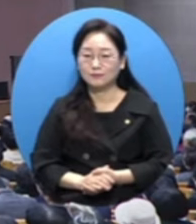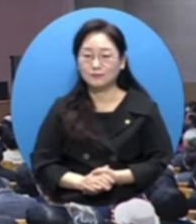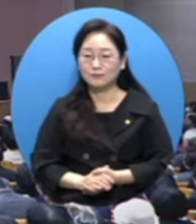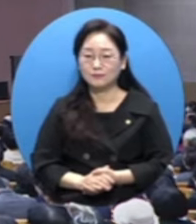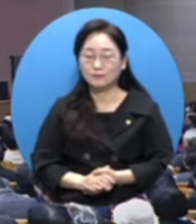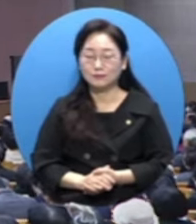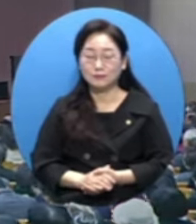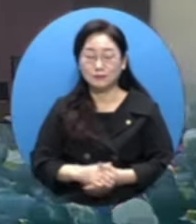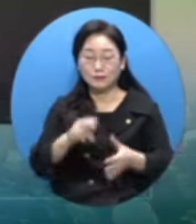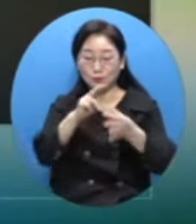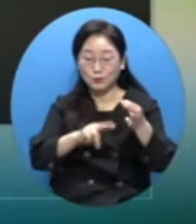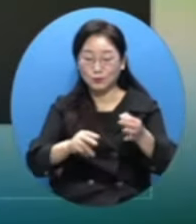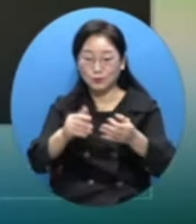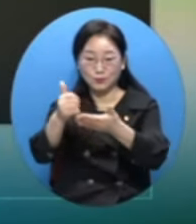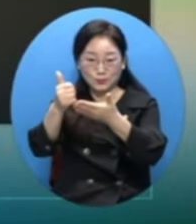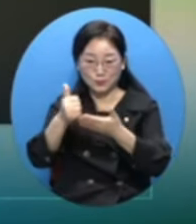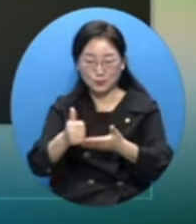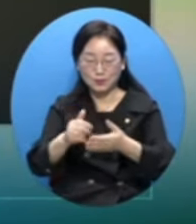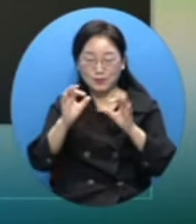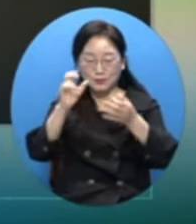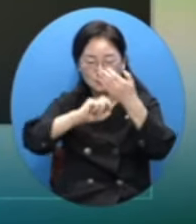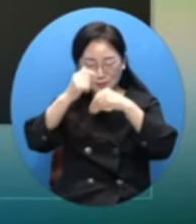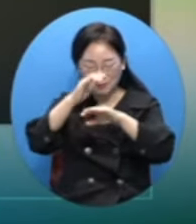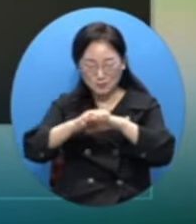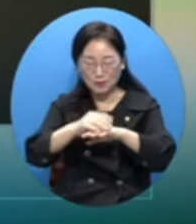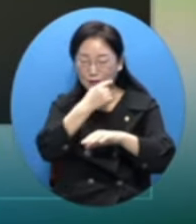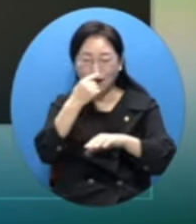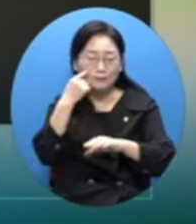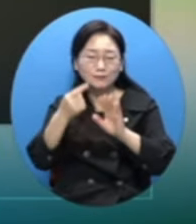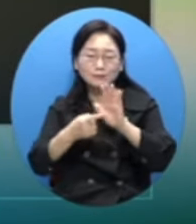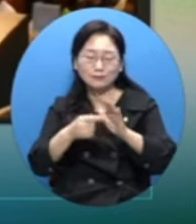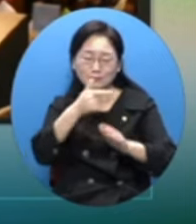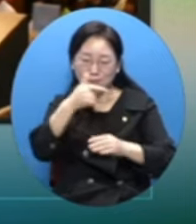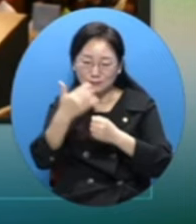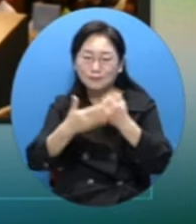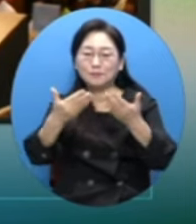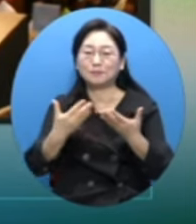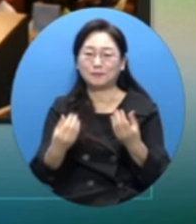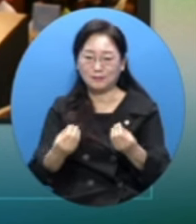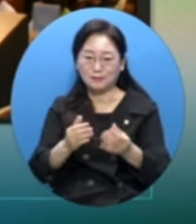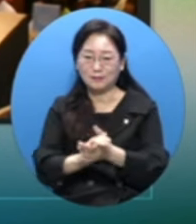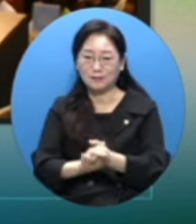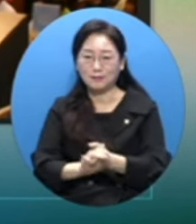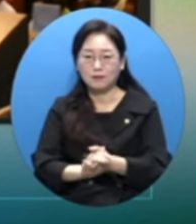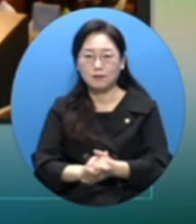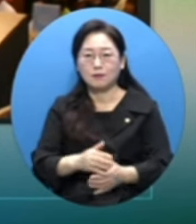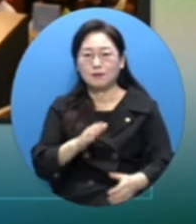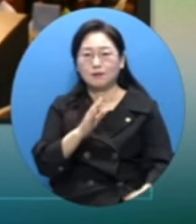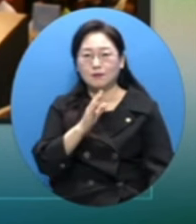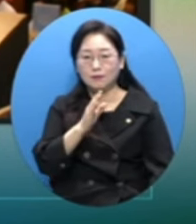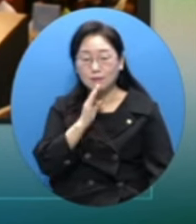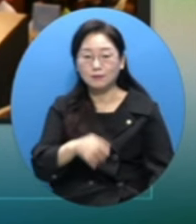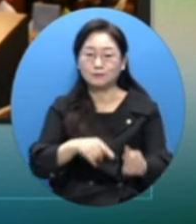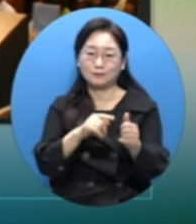저희 교회 와서 금요 철학 때 간증할 때 저도 큰 은혜를 받았는데요. 아주 얼마나